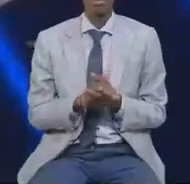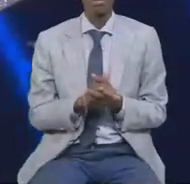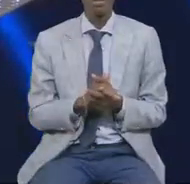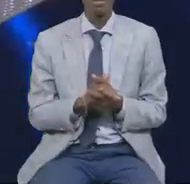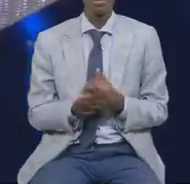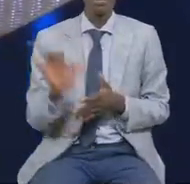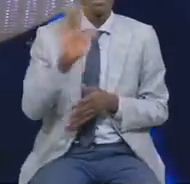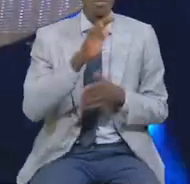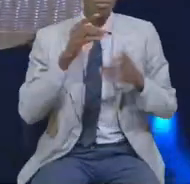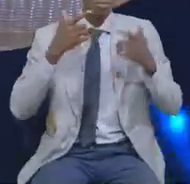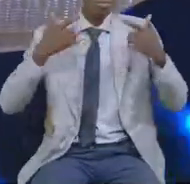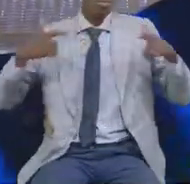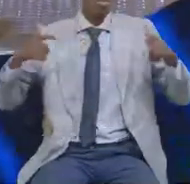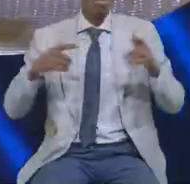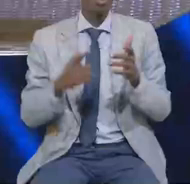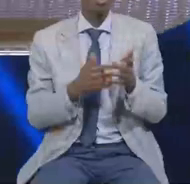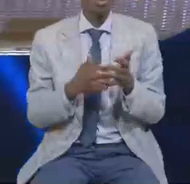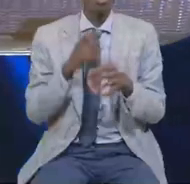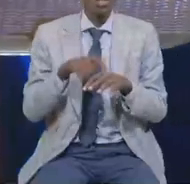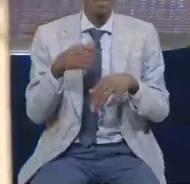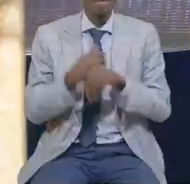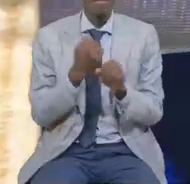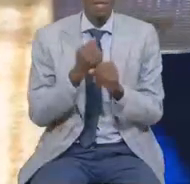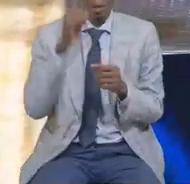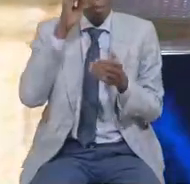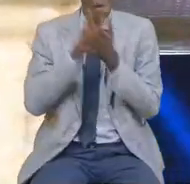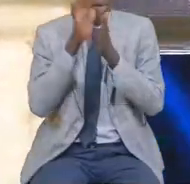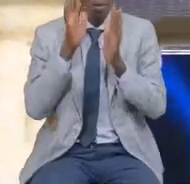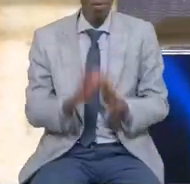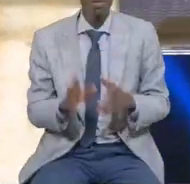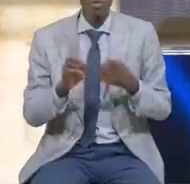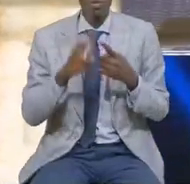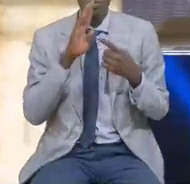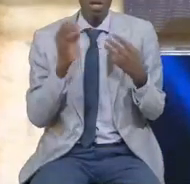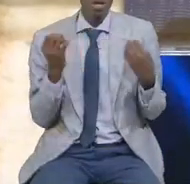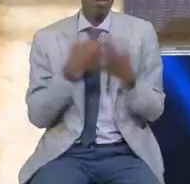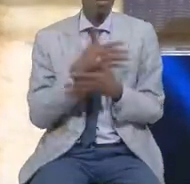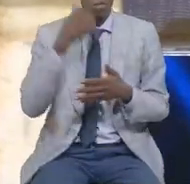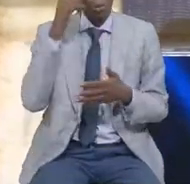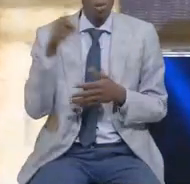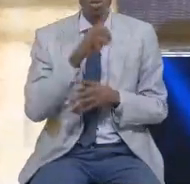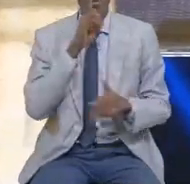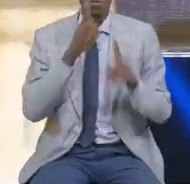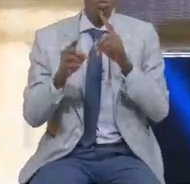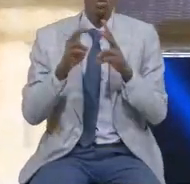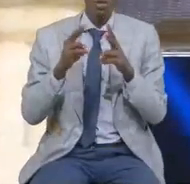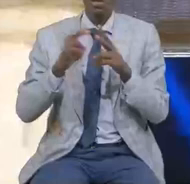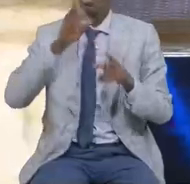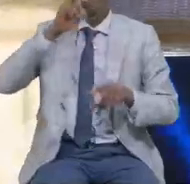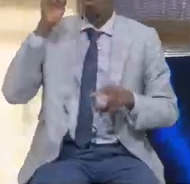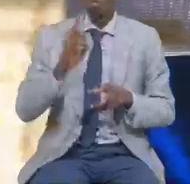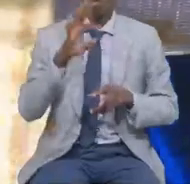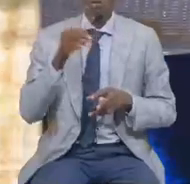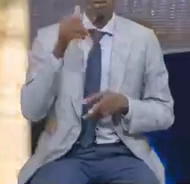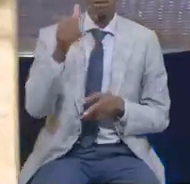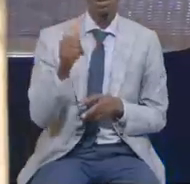leur langage parfois va effrayer le croyant. Ils sont sûrs d'eux-mêmes. Voici ce qu'ils peuvent faire. Ils